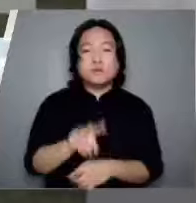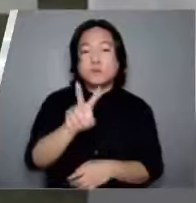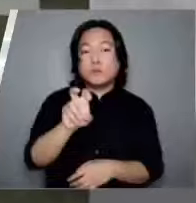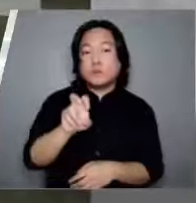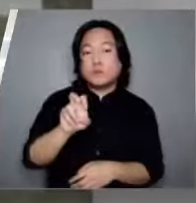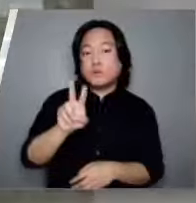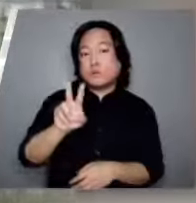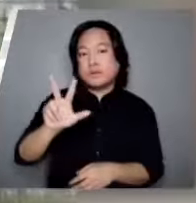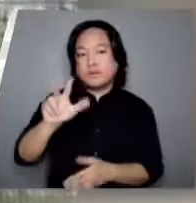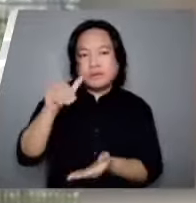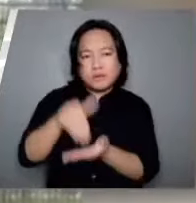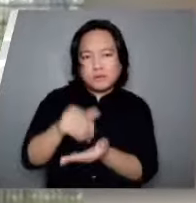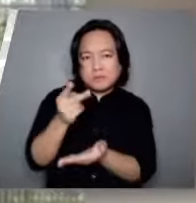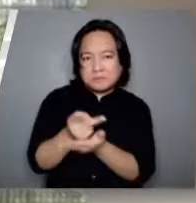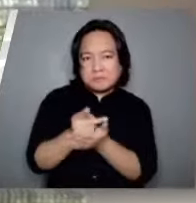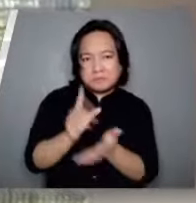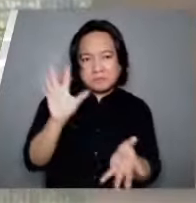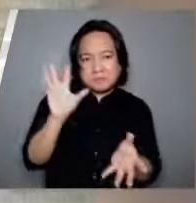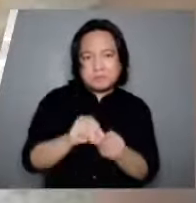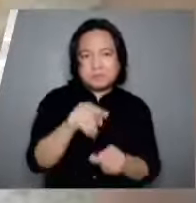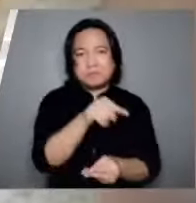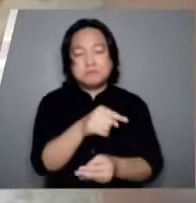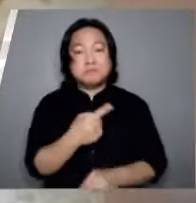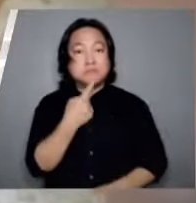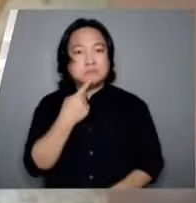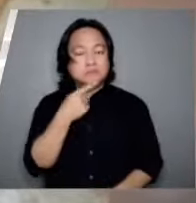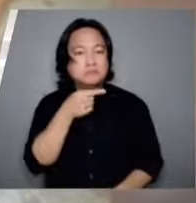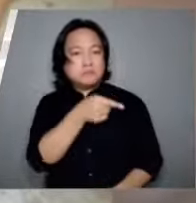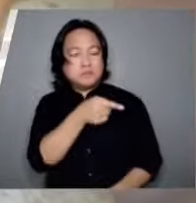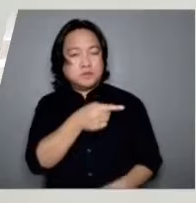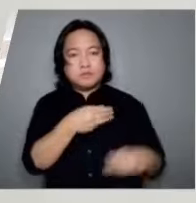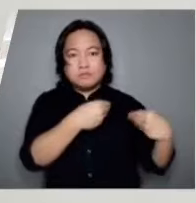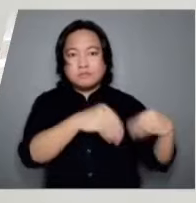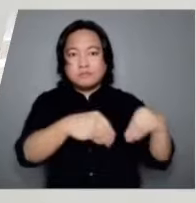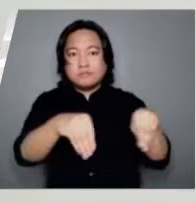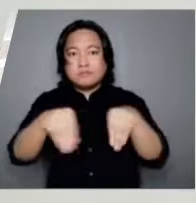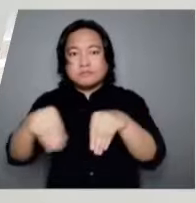level pusher ito at isa ito sa mga